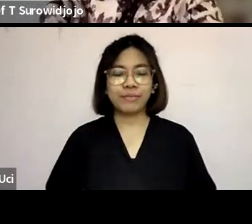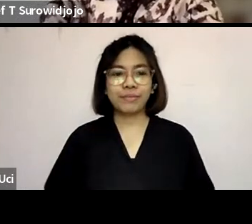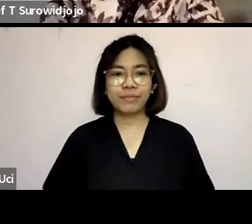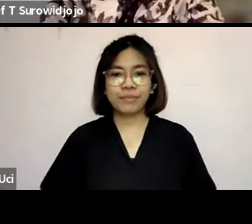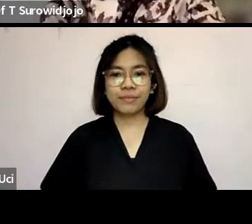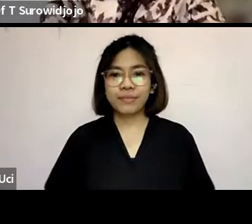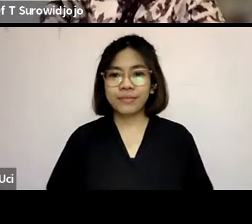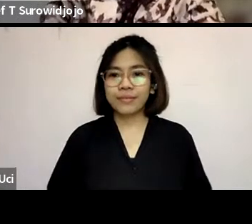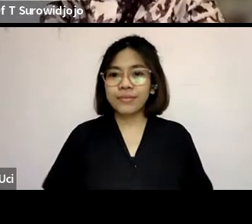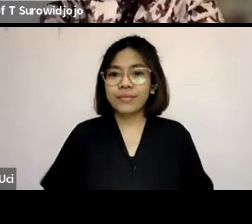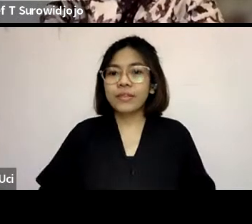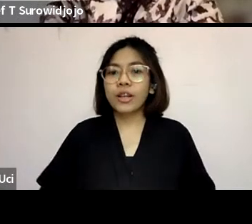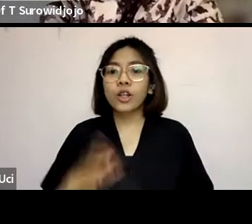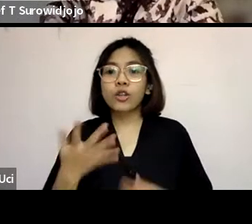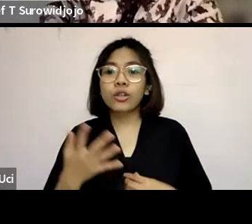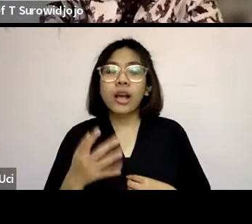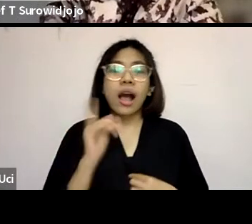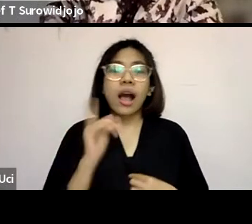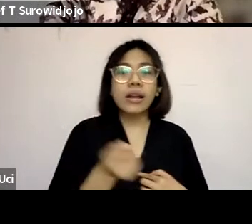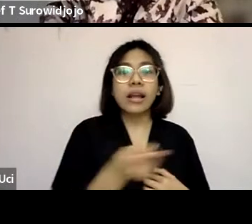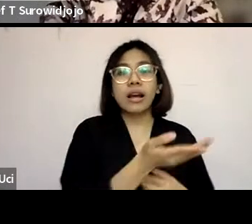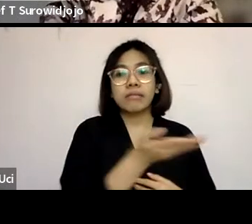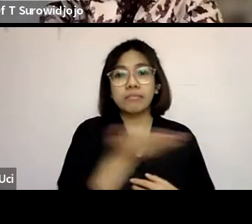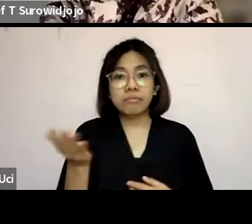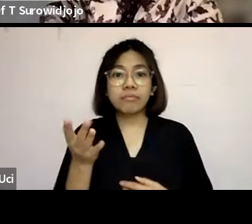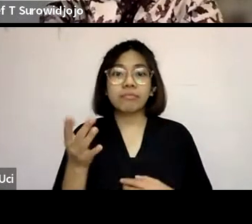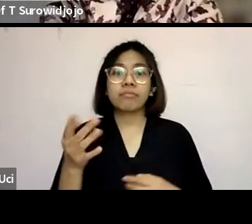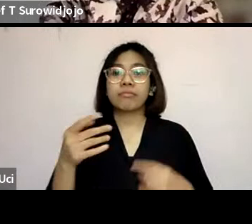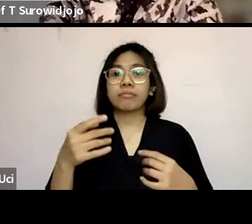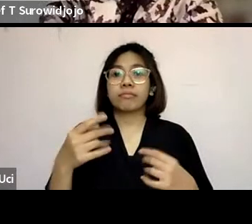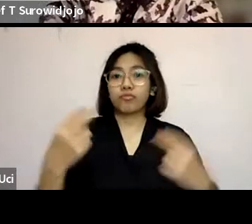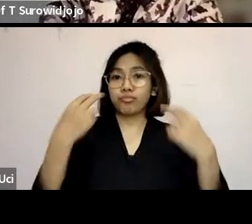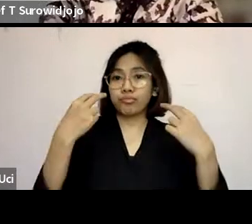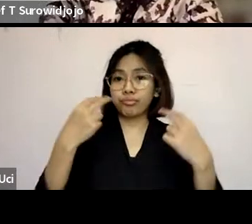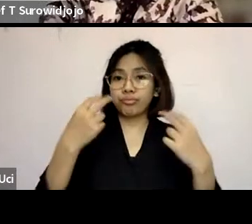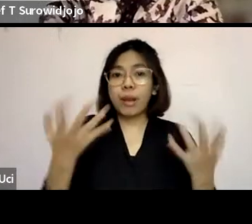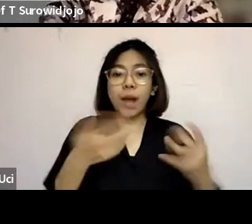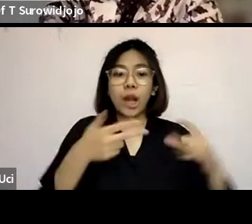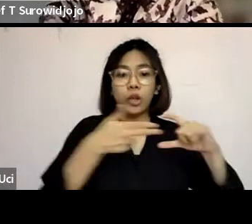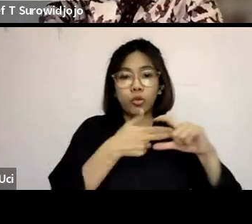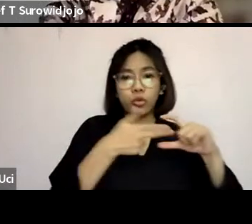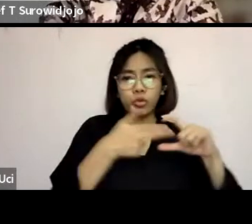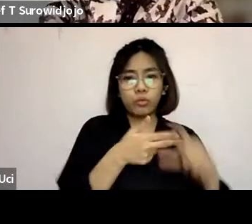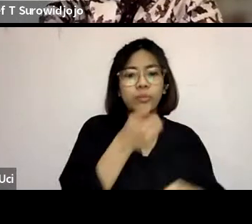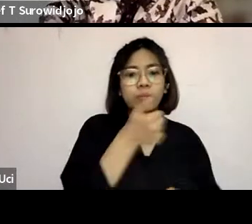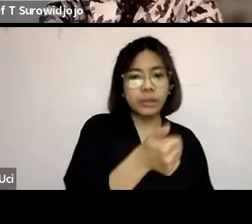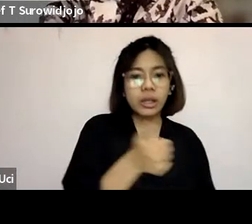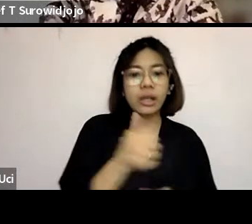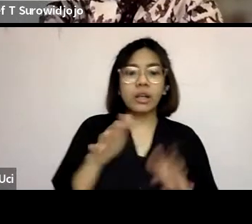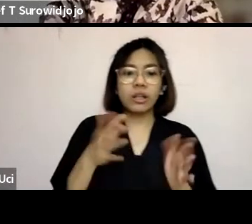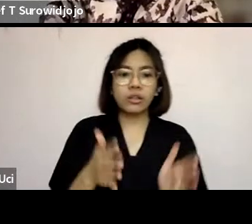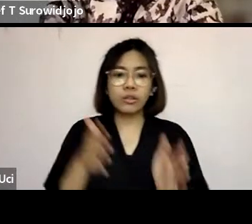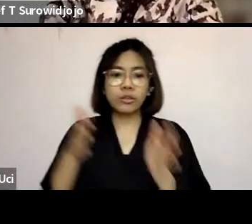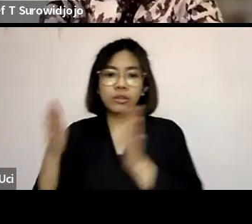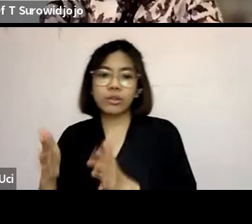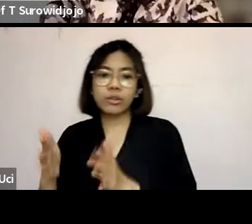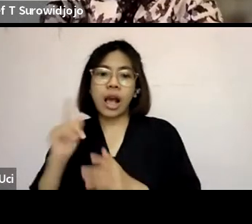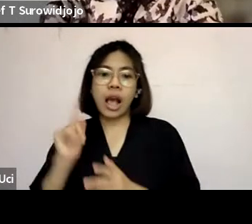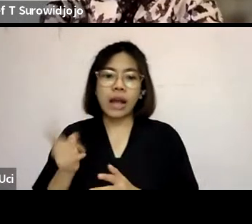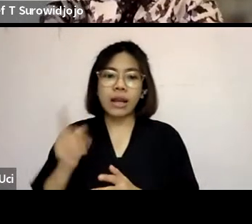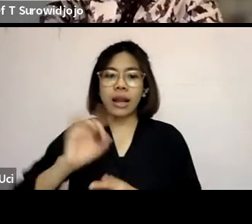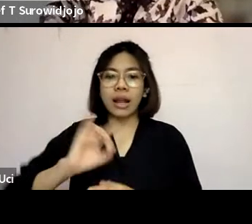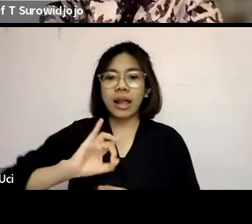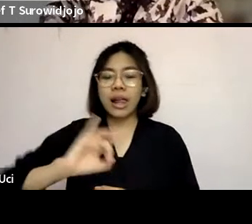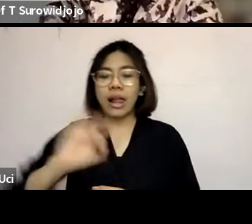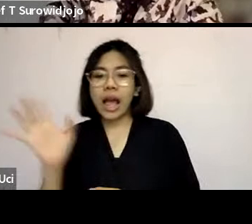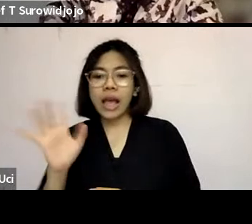sebagai informasi selain dapat diikuti lewat Zoom webinar kali ini juga disiarkan secara langsung di kanal